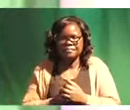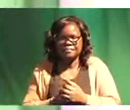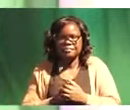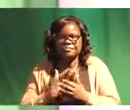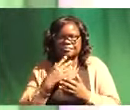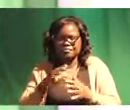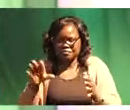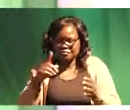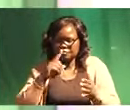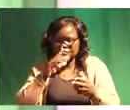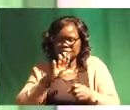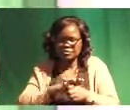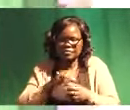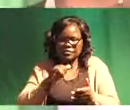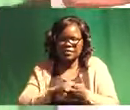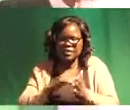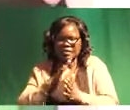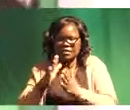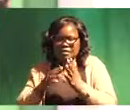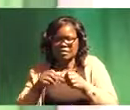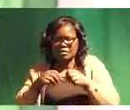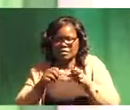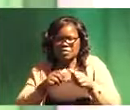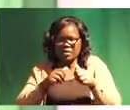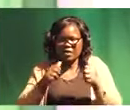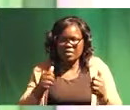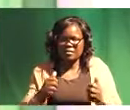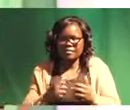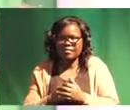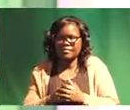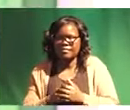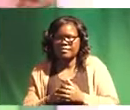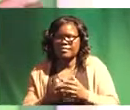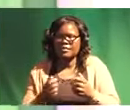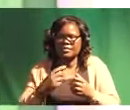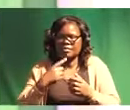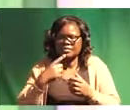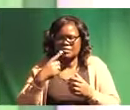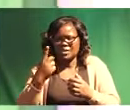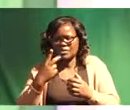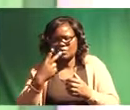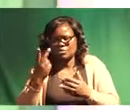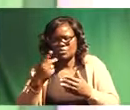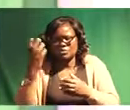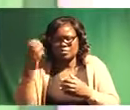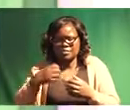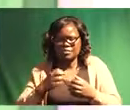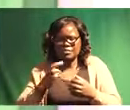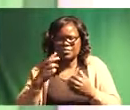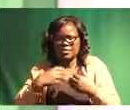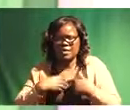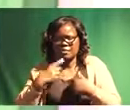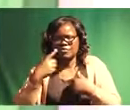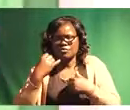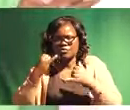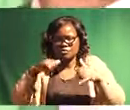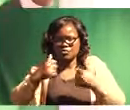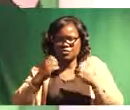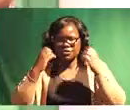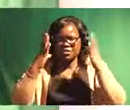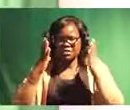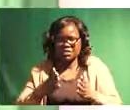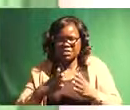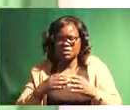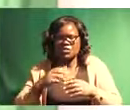nataka niwahakikishie hiyo mpango inaendelea saa hizi. In the next 1 or 2 months you will have new tutors in all